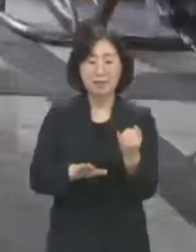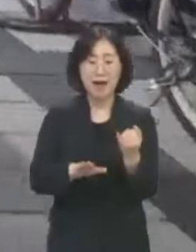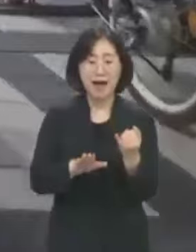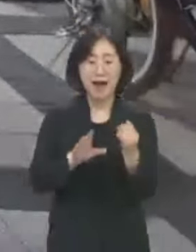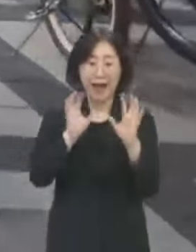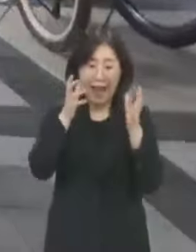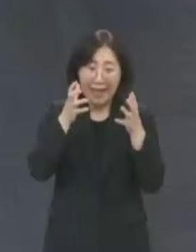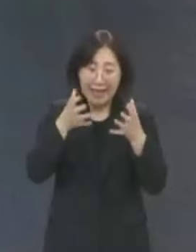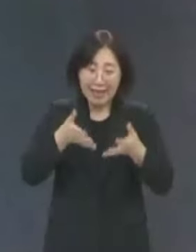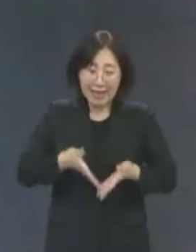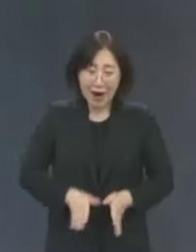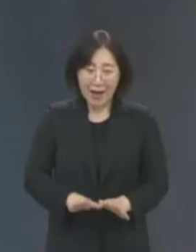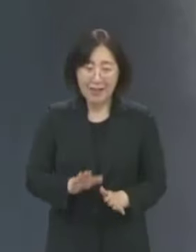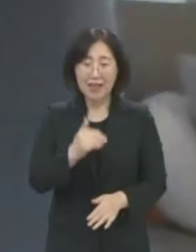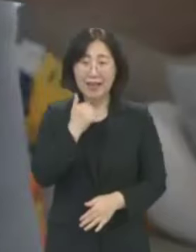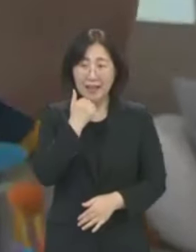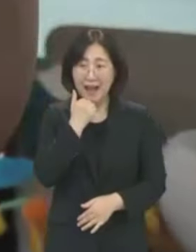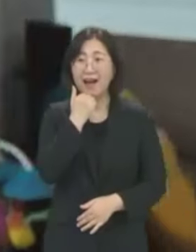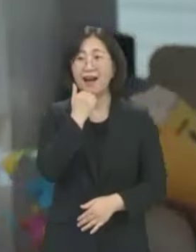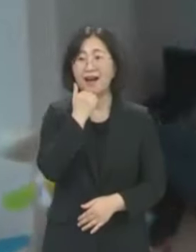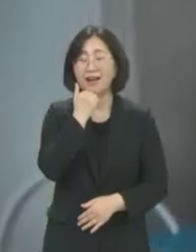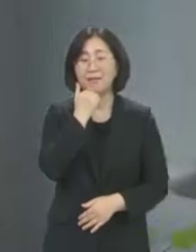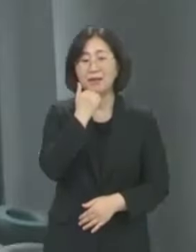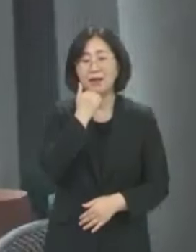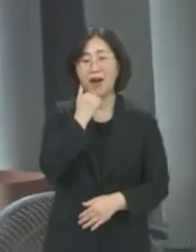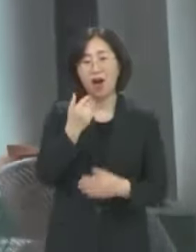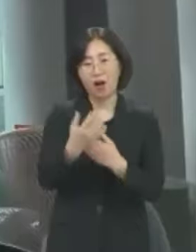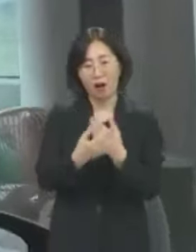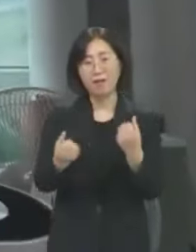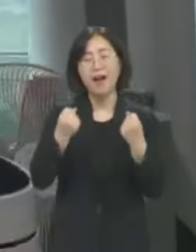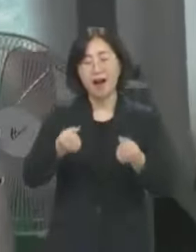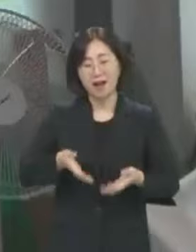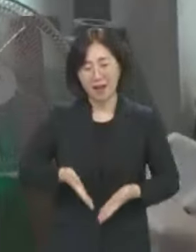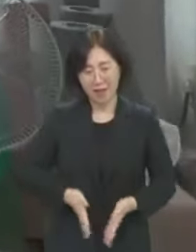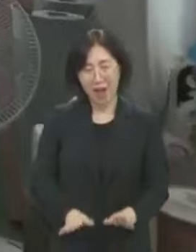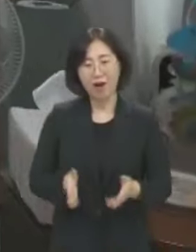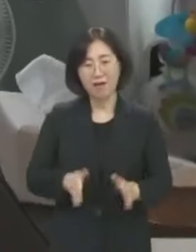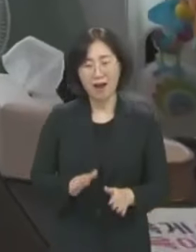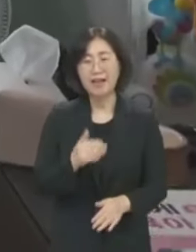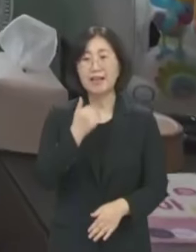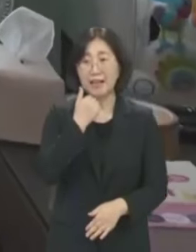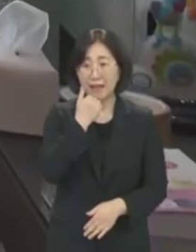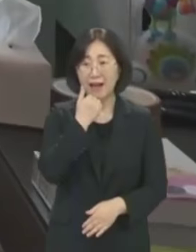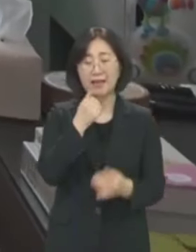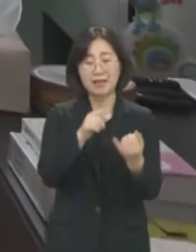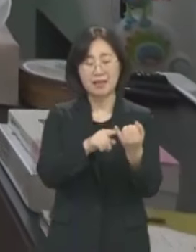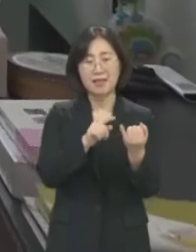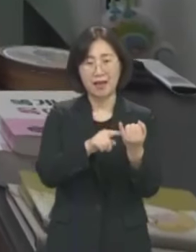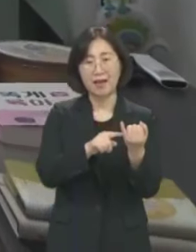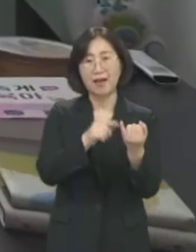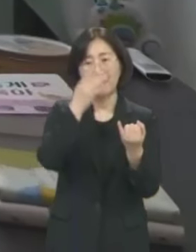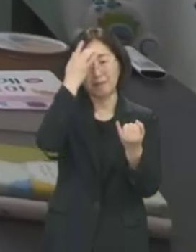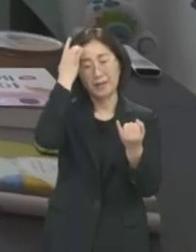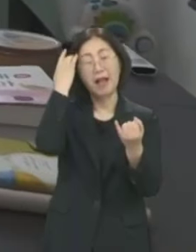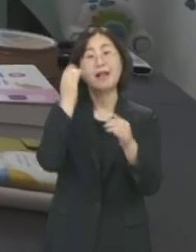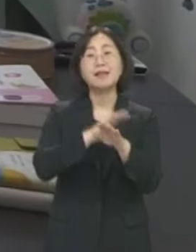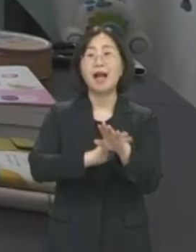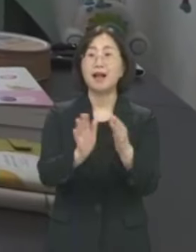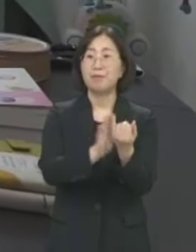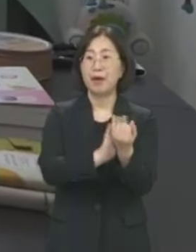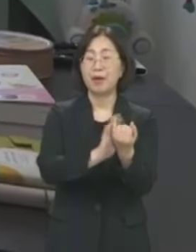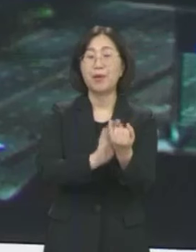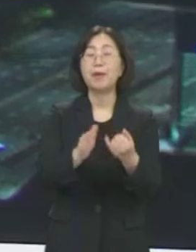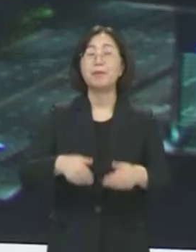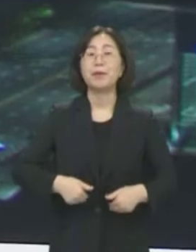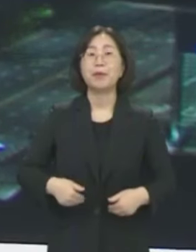건강한 출산으로 이어질 수 있도록 그들의 간절한 마음에 더 귀 기울여야 합니다. TJB 조혜원입니다.